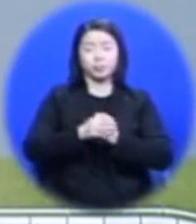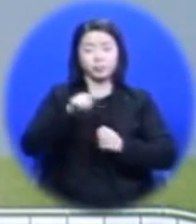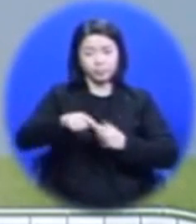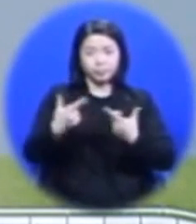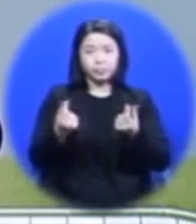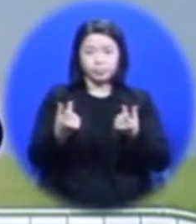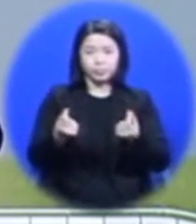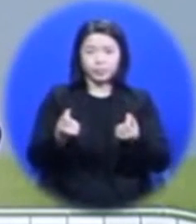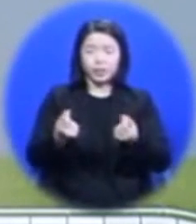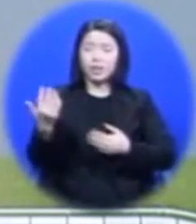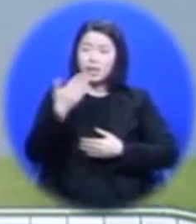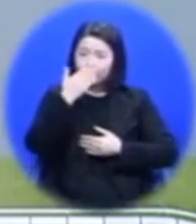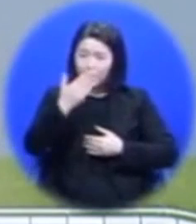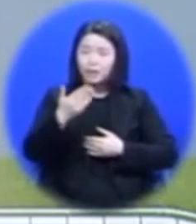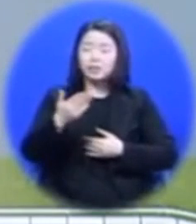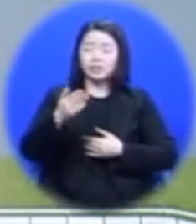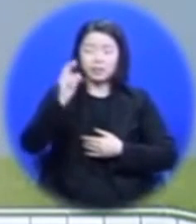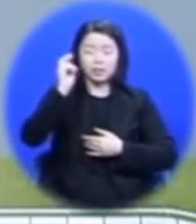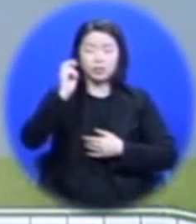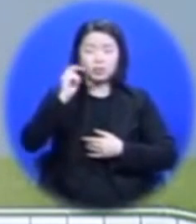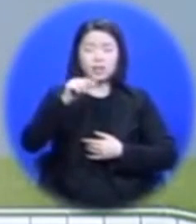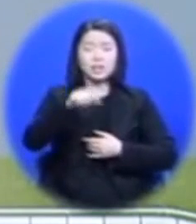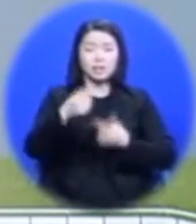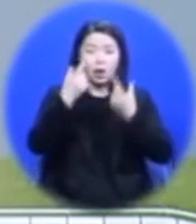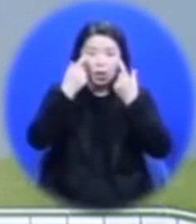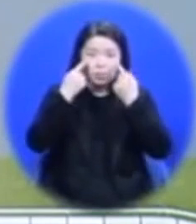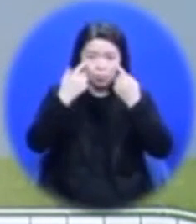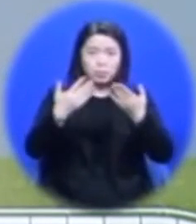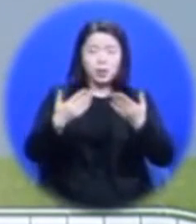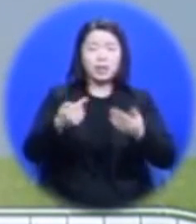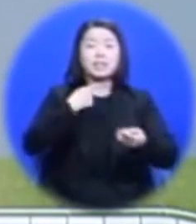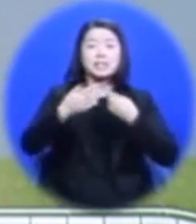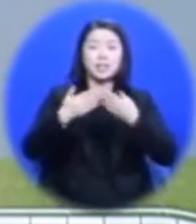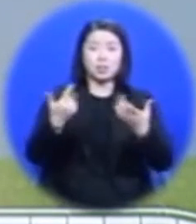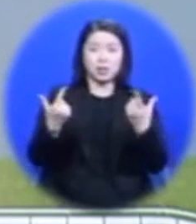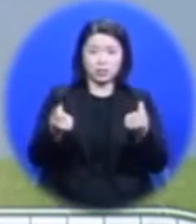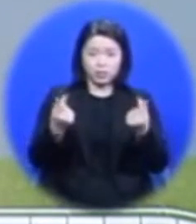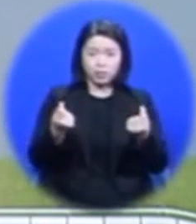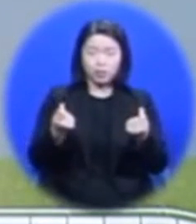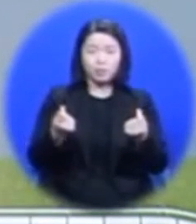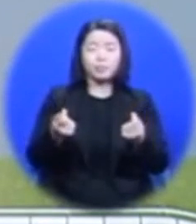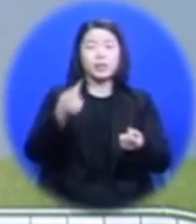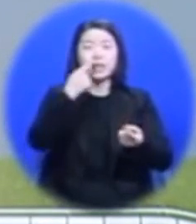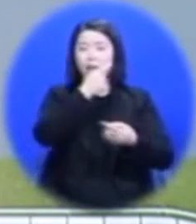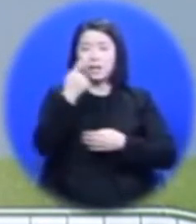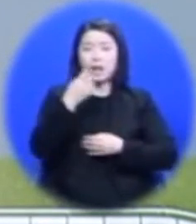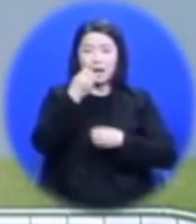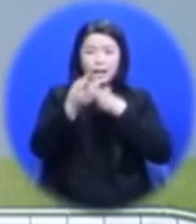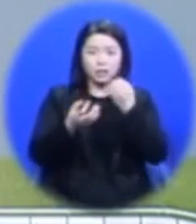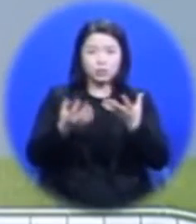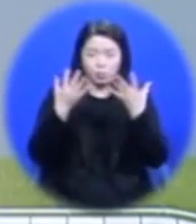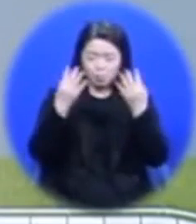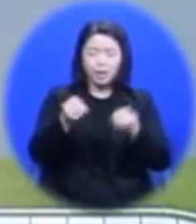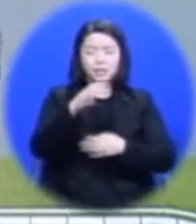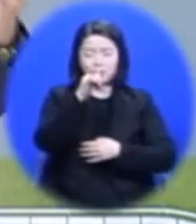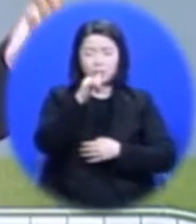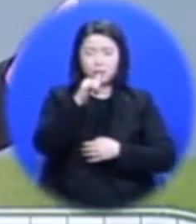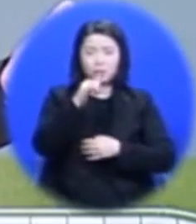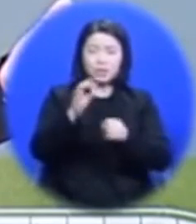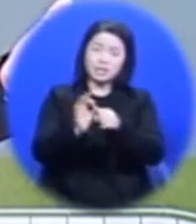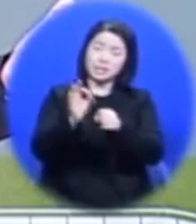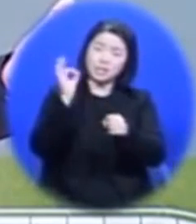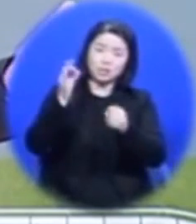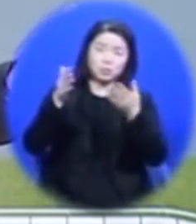이렇게 가능하겠구나라는 그런 분명한 체험을 했던 것처럼 간증도 많았습니다. 지난